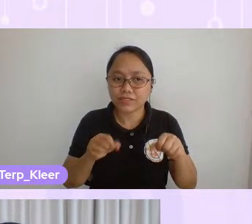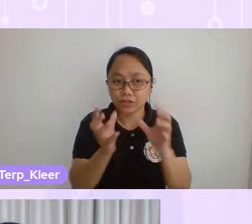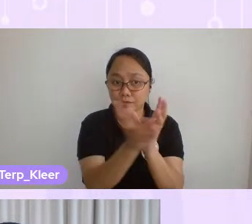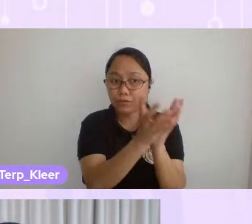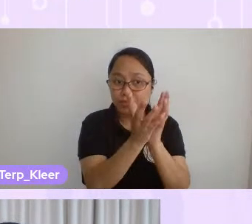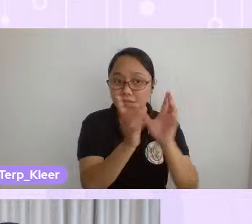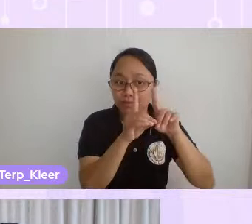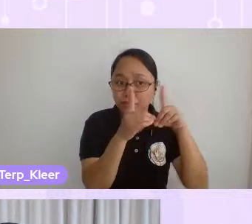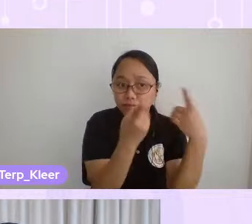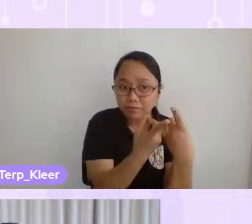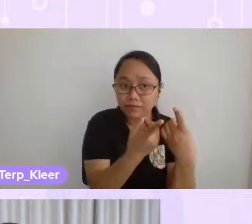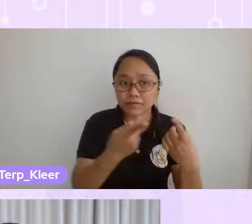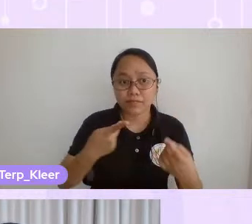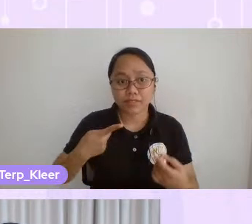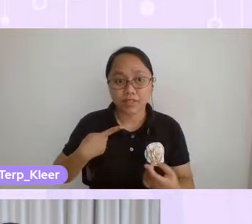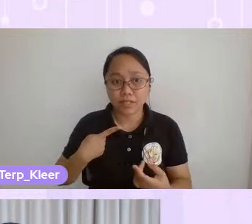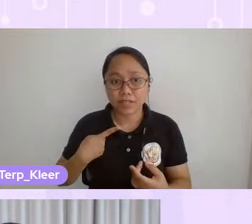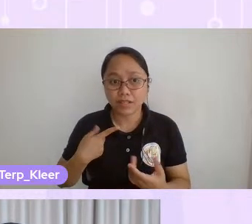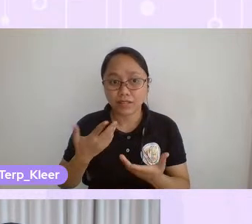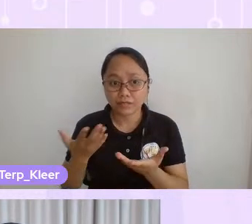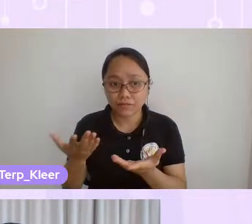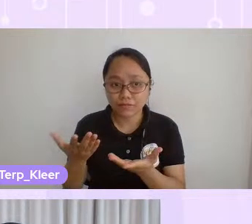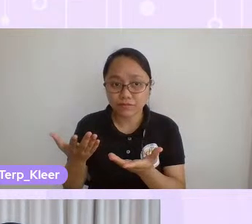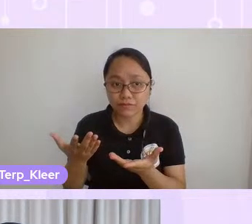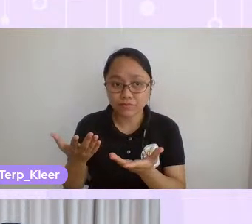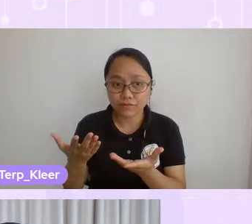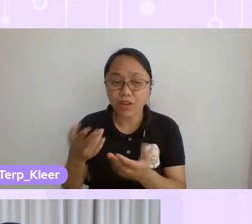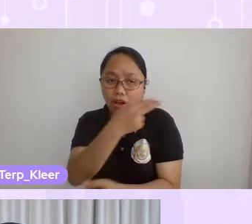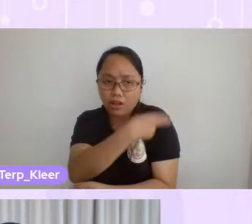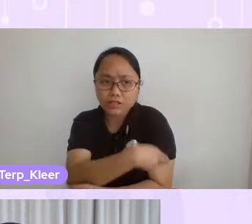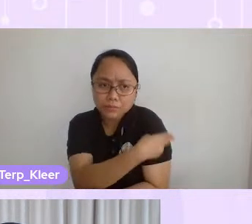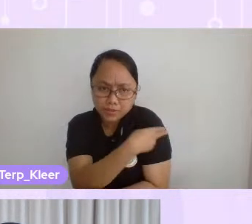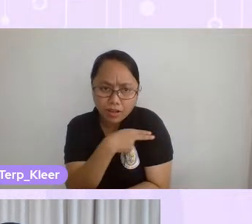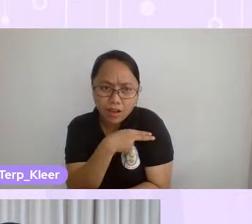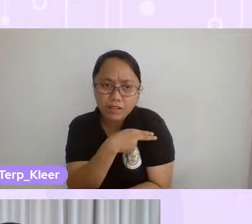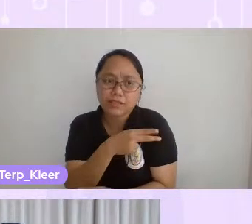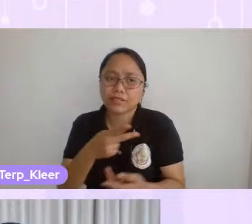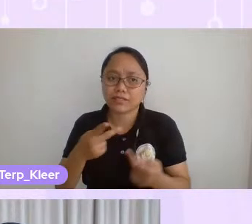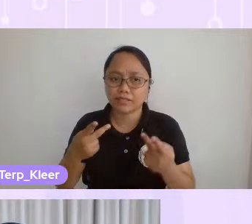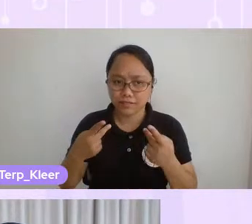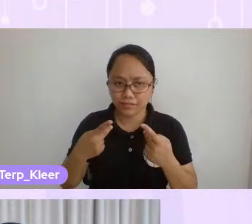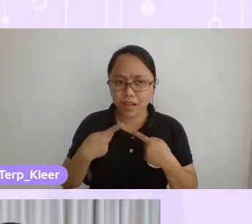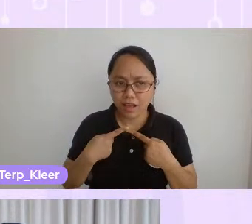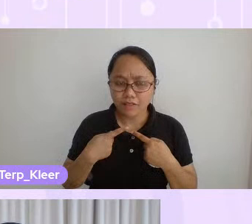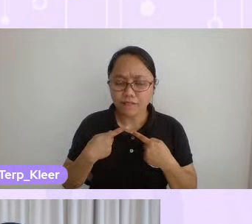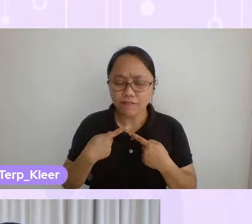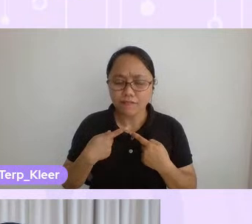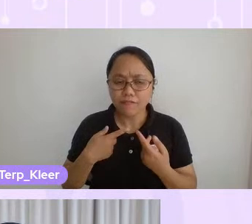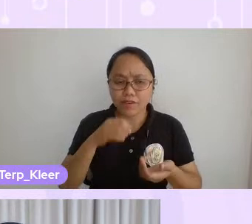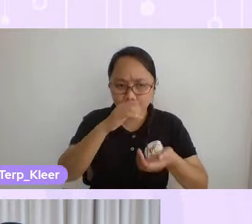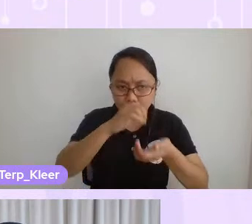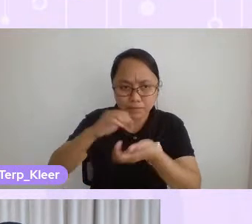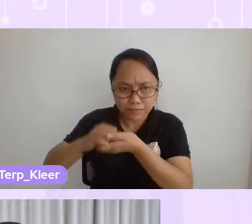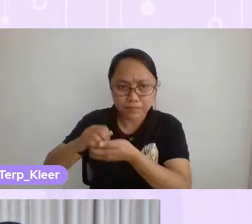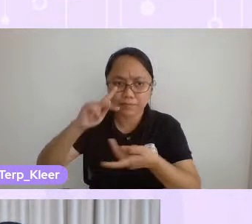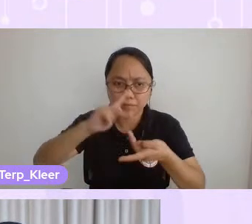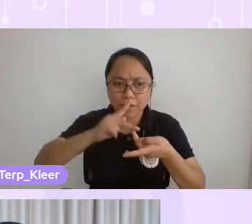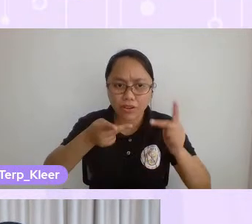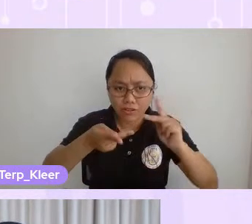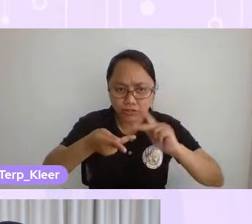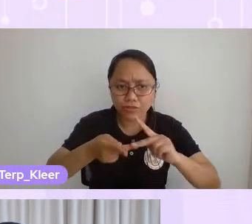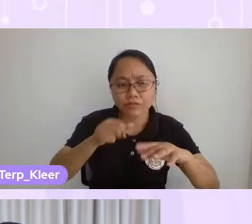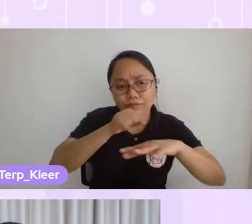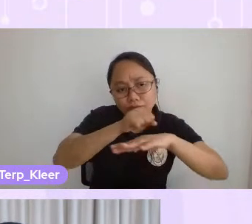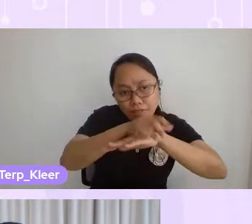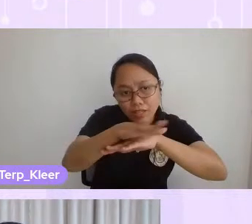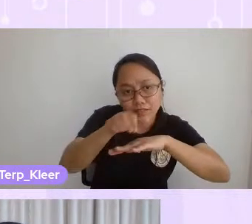mga GOCCs at sa mga hospitals natin. So, ina-advise lang po namin na doon sa mga interesado na